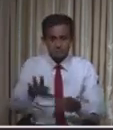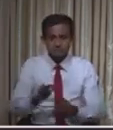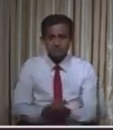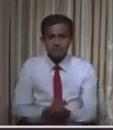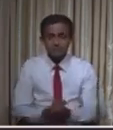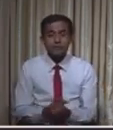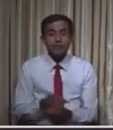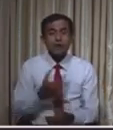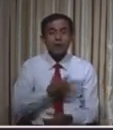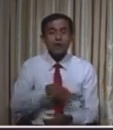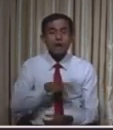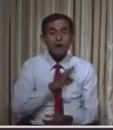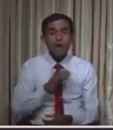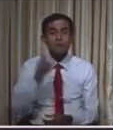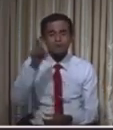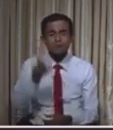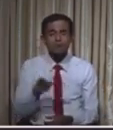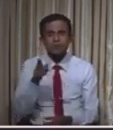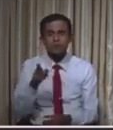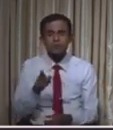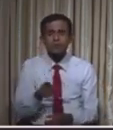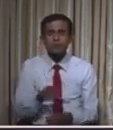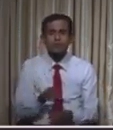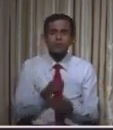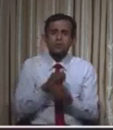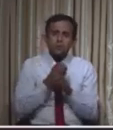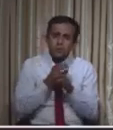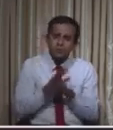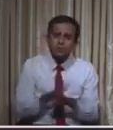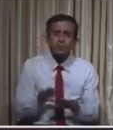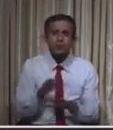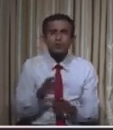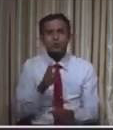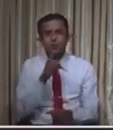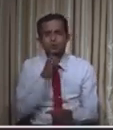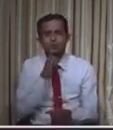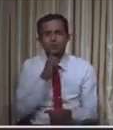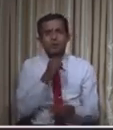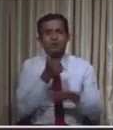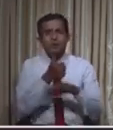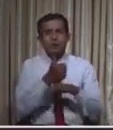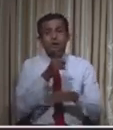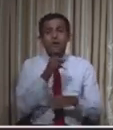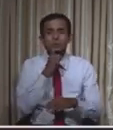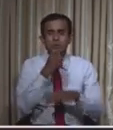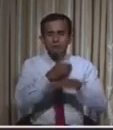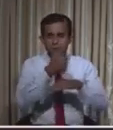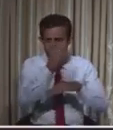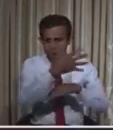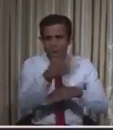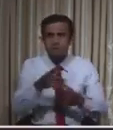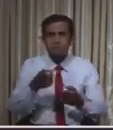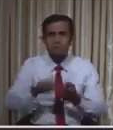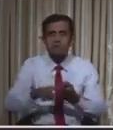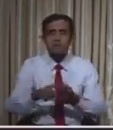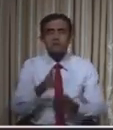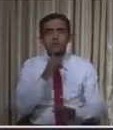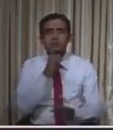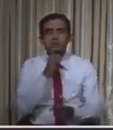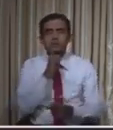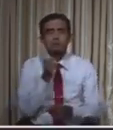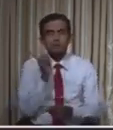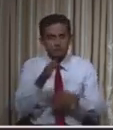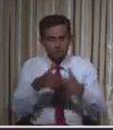එතකොට උන්වහන්සේට කොයිතරම් සදාචාර සම්පන්නව උසාවියට අපහාස අධිකරණයට අපහාස කරපු අධිකරණයෙන්